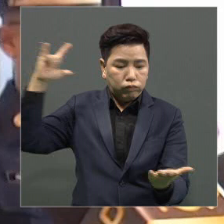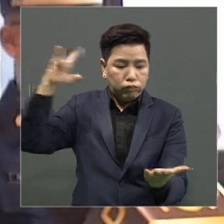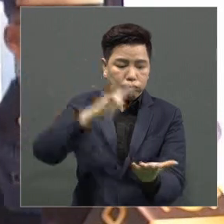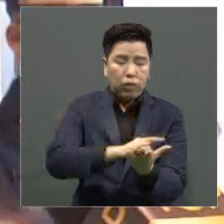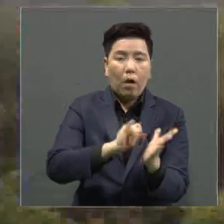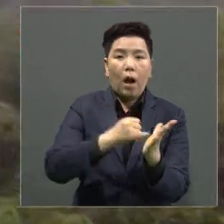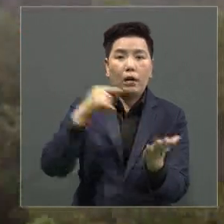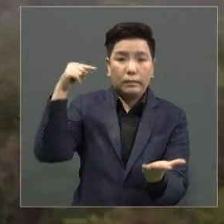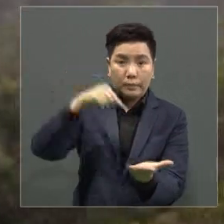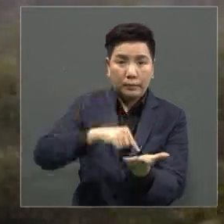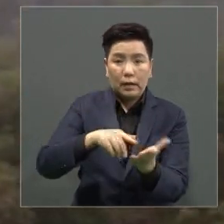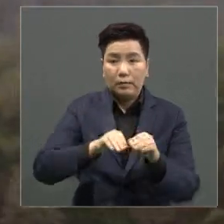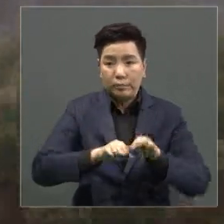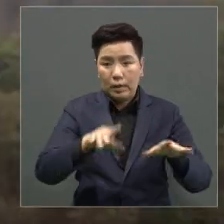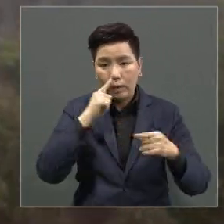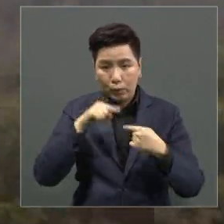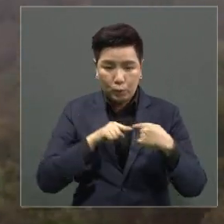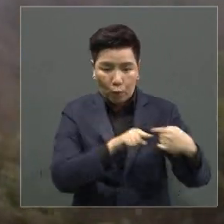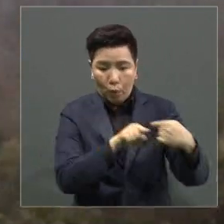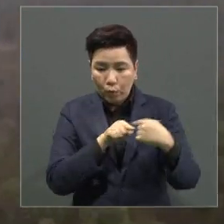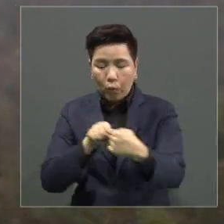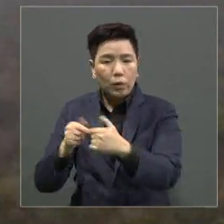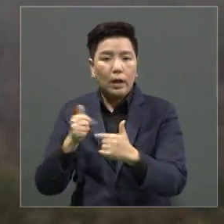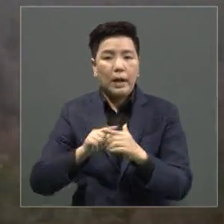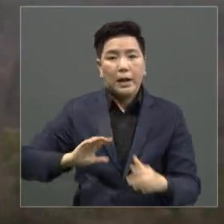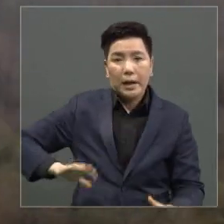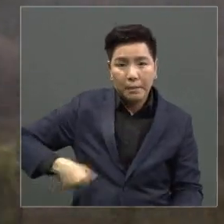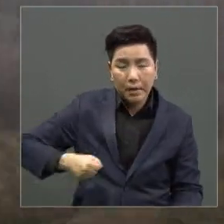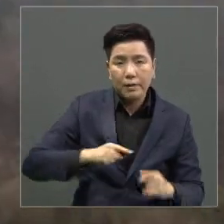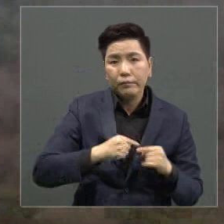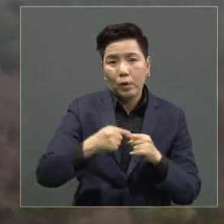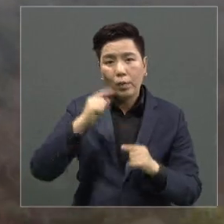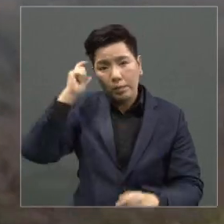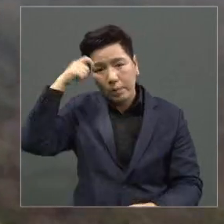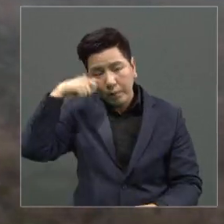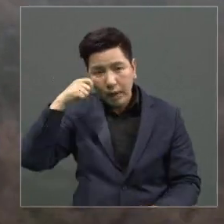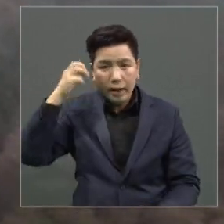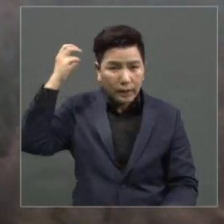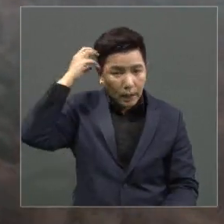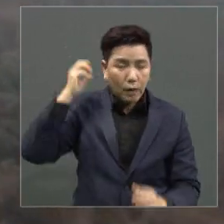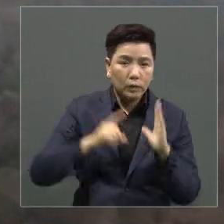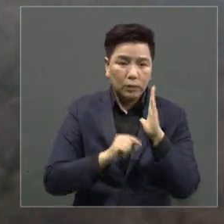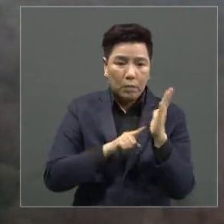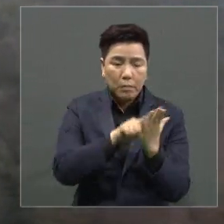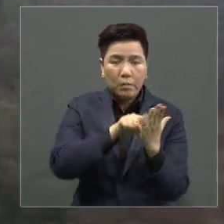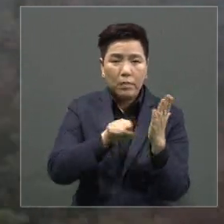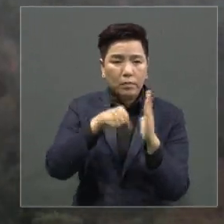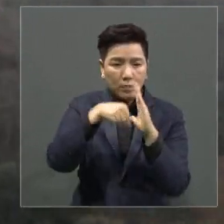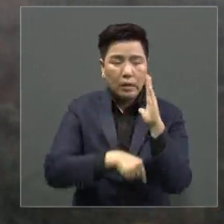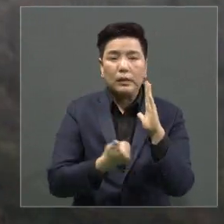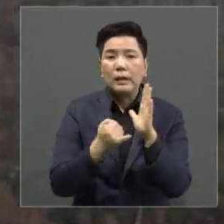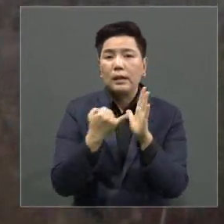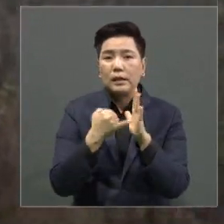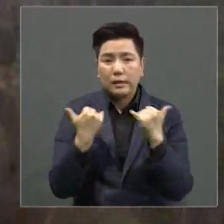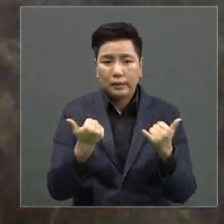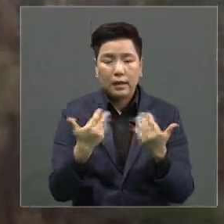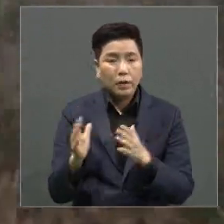เหมือนกันเพราะฉะนั้นถ้าเกิดเราทำได้บินมานี่ปุ๊บบินต่อไปอ่ากัมพูชาบินต่อไปเมียนมาร์บินต่อไปลาวไปสิงคโปร์อะไรต่างๆก็น่าจะสะดวกมากขึ้นนะฮะใช่